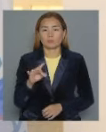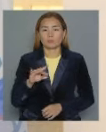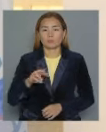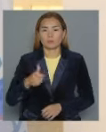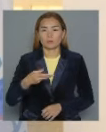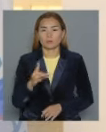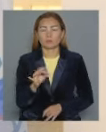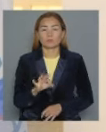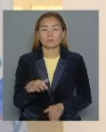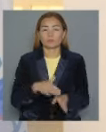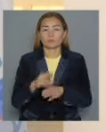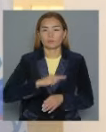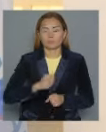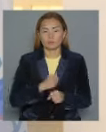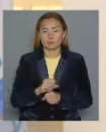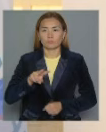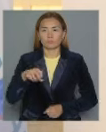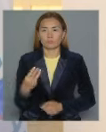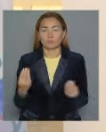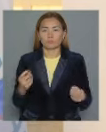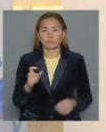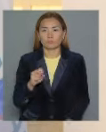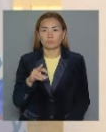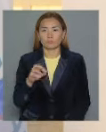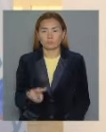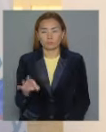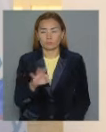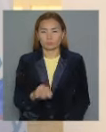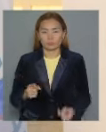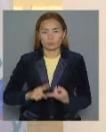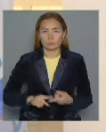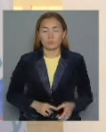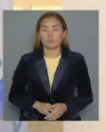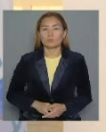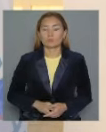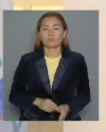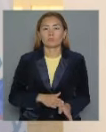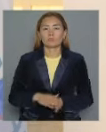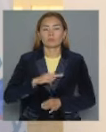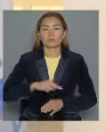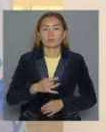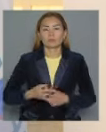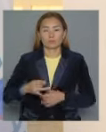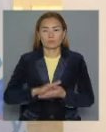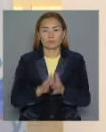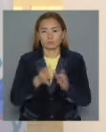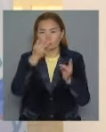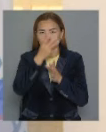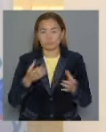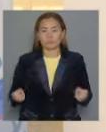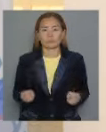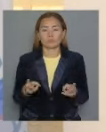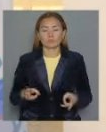байланысты атқарылып жатқан, болмаса алаштың ардагері Халел Досмұхамбетовке байланысты атқарылып жатқан өңірдегі үлкен мәдени шараларға